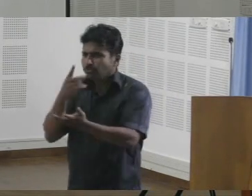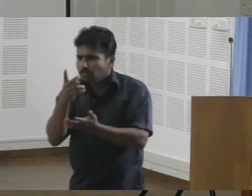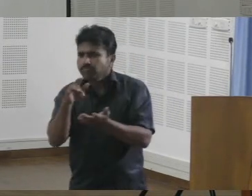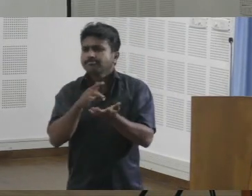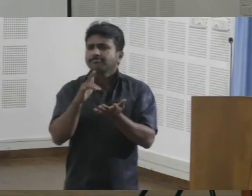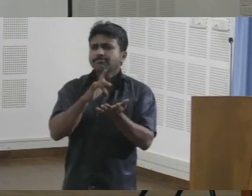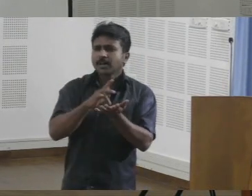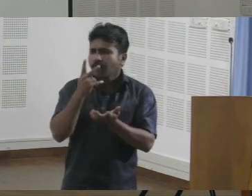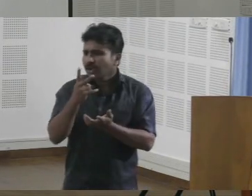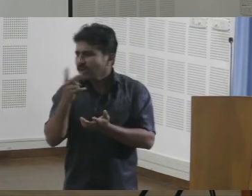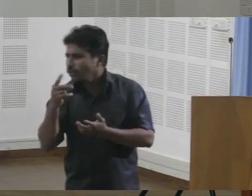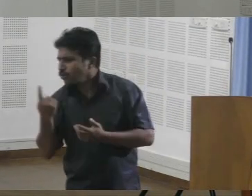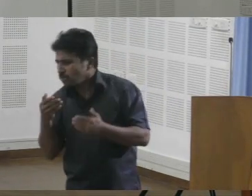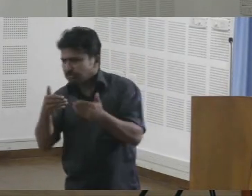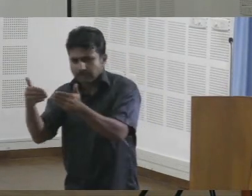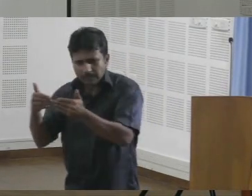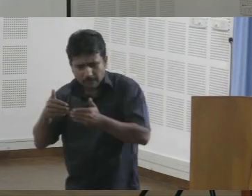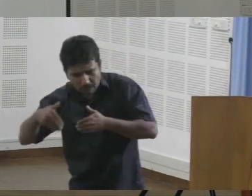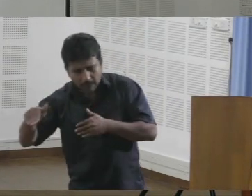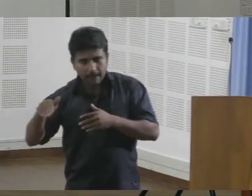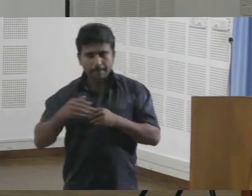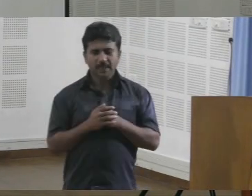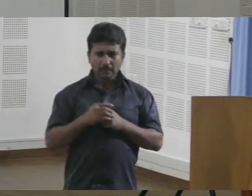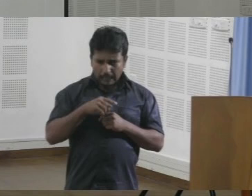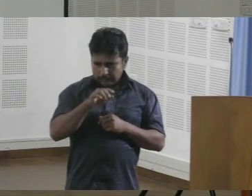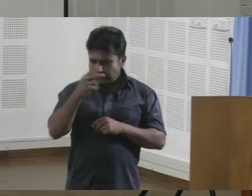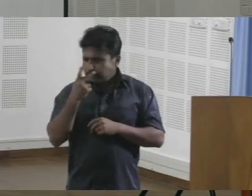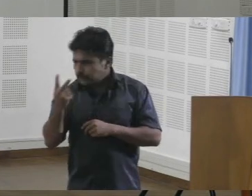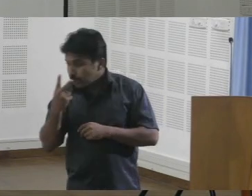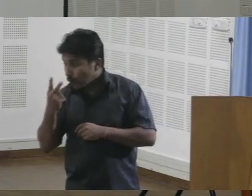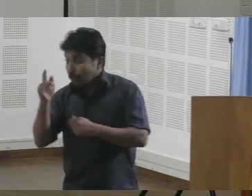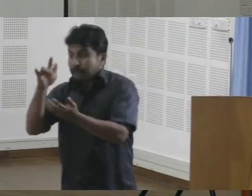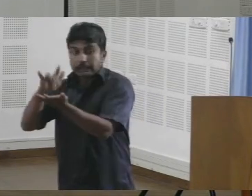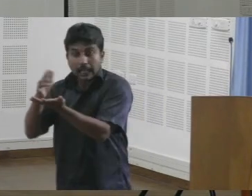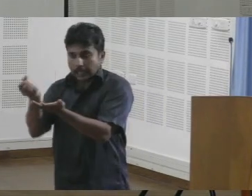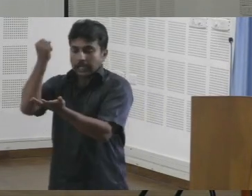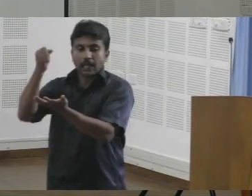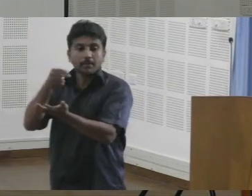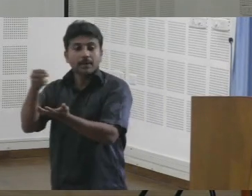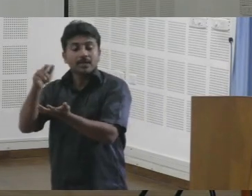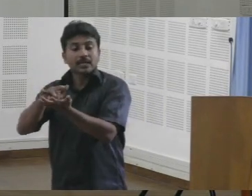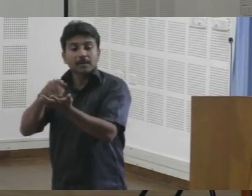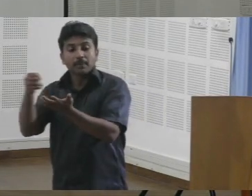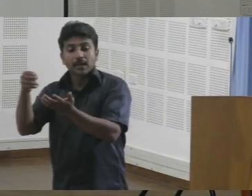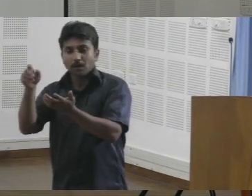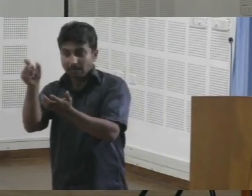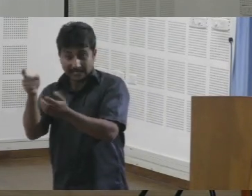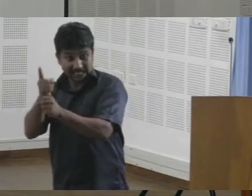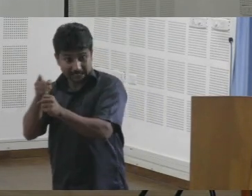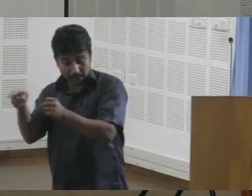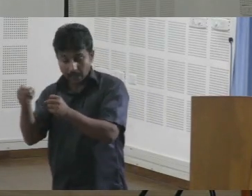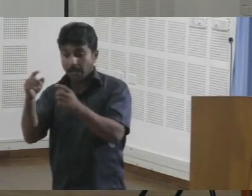അപ്പൊ അങ്ങനെയാണ് ഒരു സെന്റർ സ്പീച്ചിൻ തന്നെയാണ് അവിടെ ഒരു ഡോക്ടർ പ്രീജ അവരെടുത്ത് തുടങ്ങി അദ്വൈതത്തെ